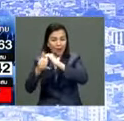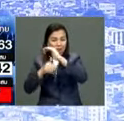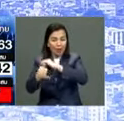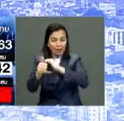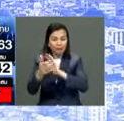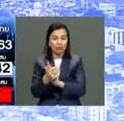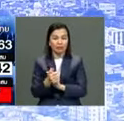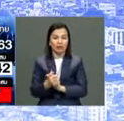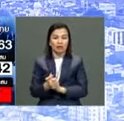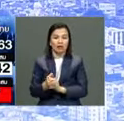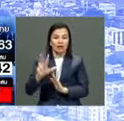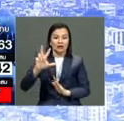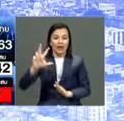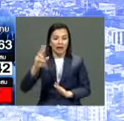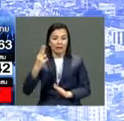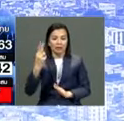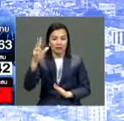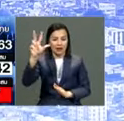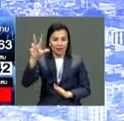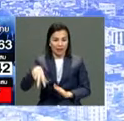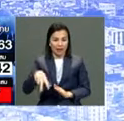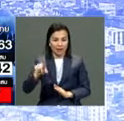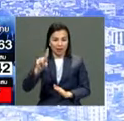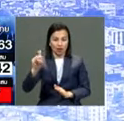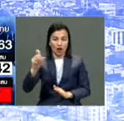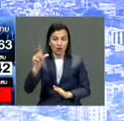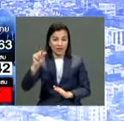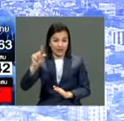แต่วันที่มีผีการใช้งานสูงสุดนะครับนะครับที่การงานสูงสุดก็คือวันที่คนใช้ระบบที่มากที่สุดนะครับแต่ละวินาทีและนาทีนะครับมีคนใช้งานถึง33120